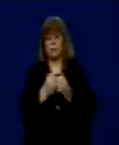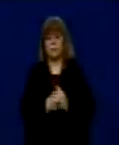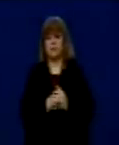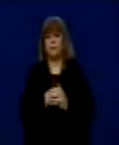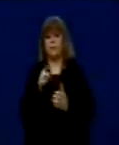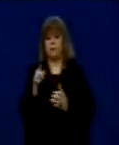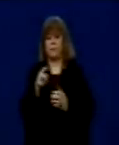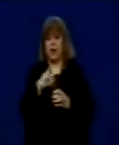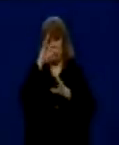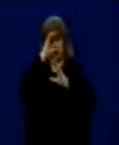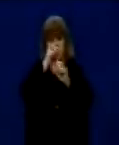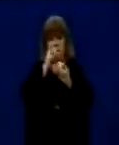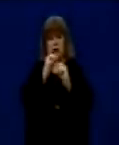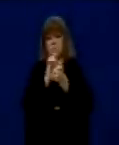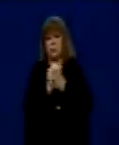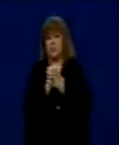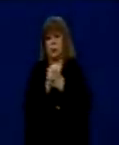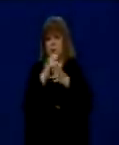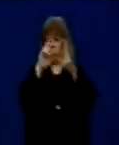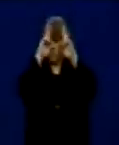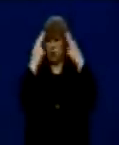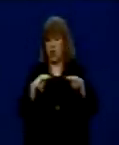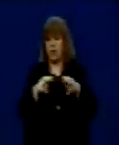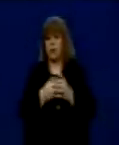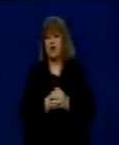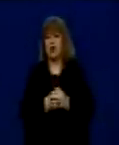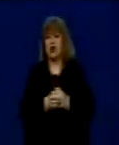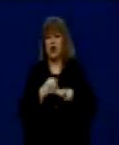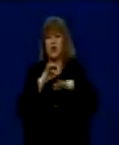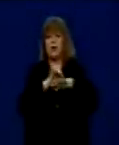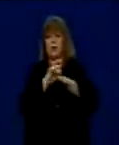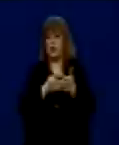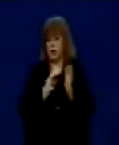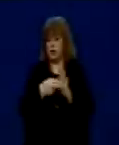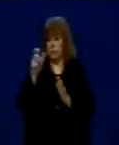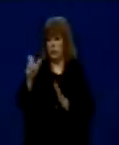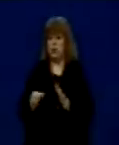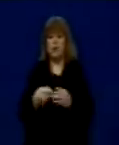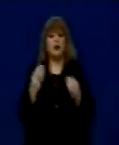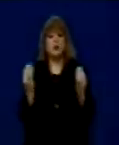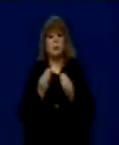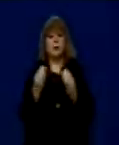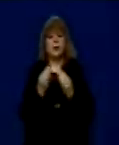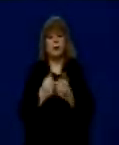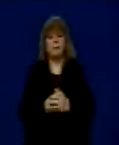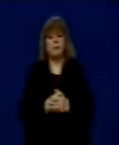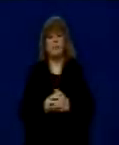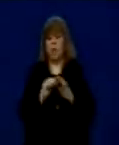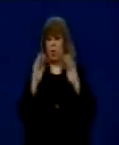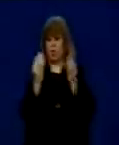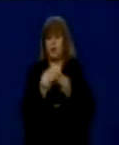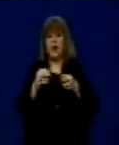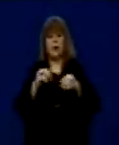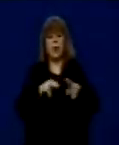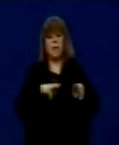nga ambasadorët mik ndërkombëtar edhe nga krevet e partive politike këtu në vend, sepse nuk po duan t'ia lënë që dhoma veçantë fund vendos për